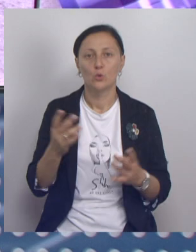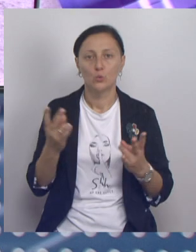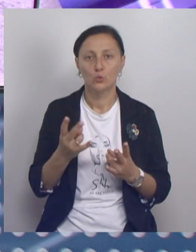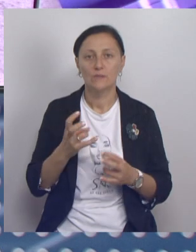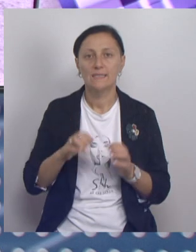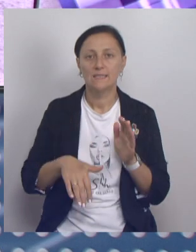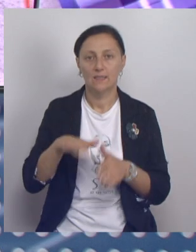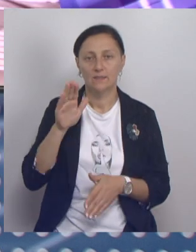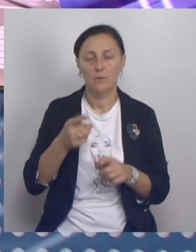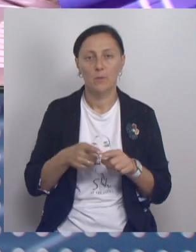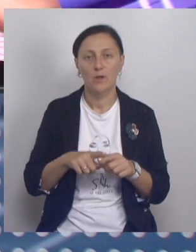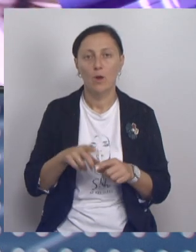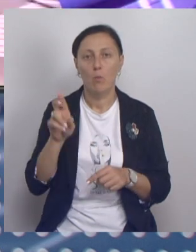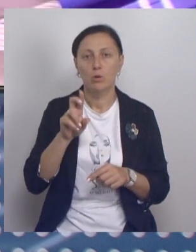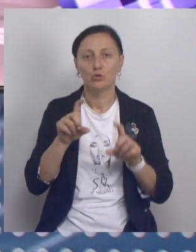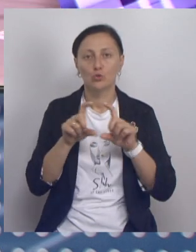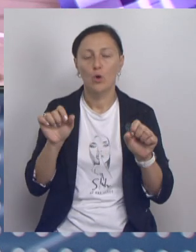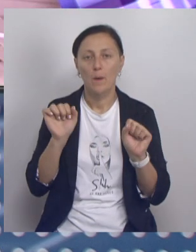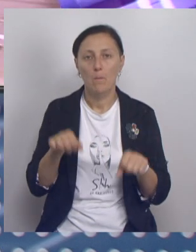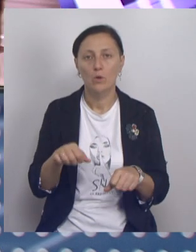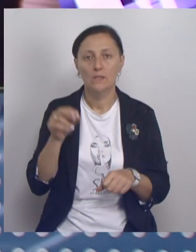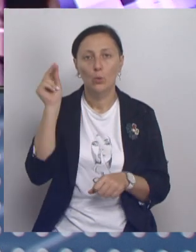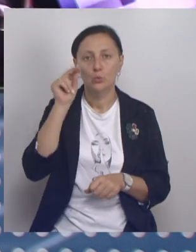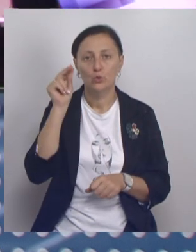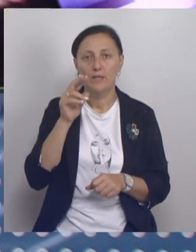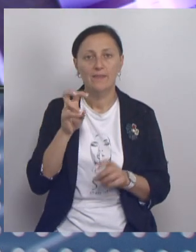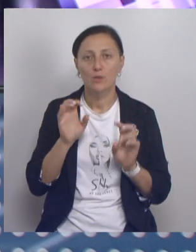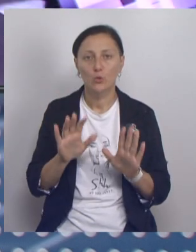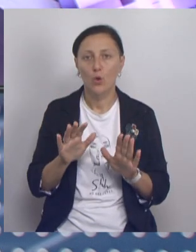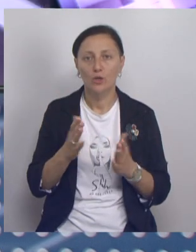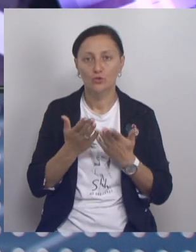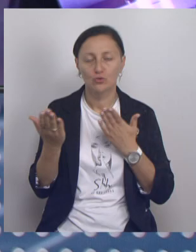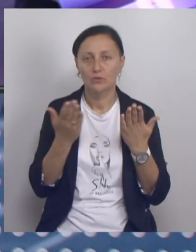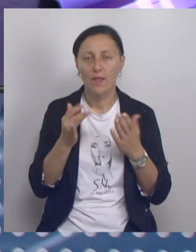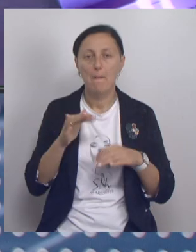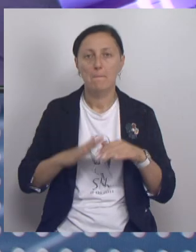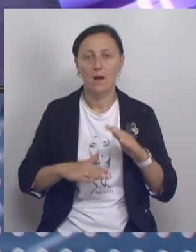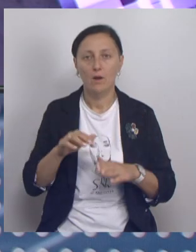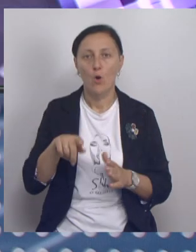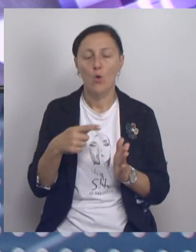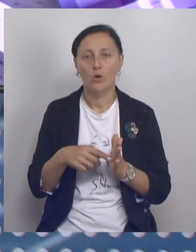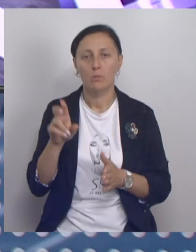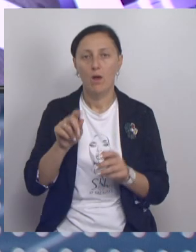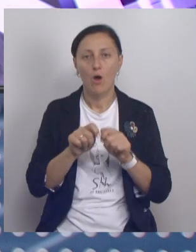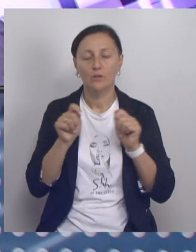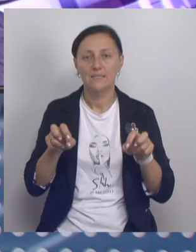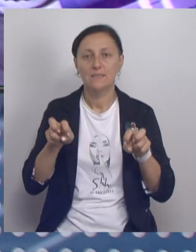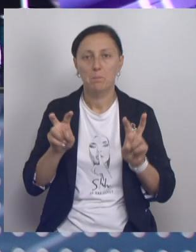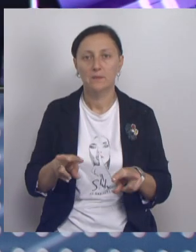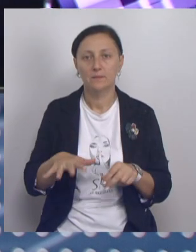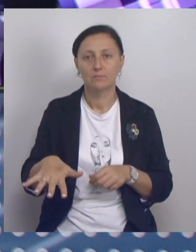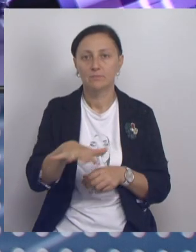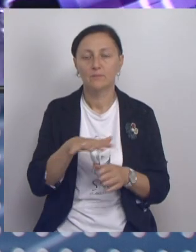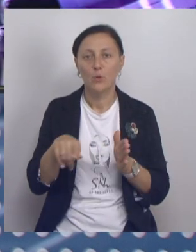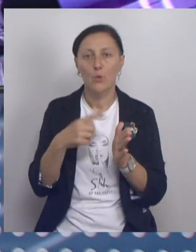детства. Теперь белгородские школьники смогут осваивать не только теорию, но и практику. В областном центре открыли специальный